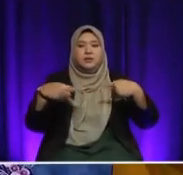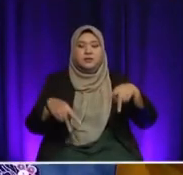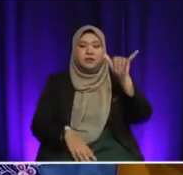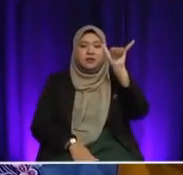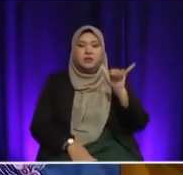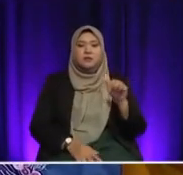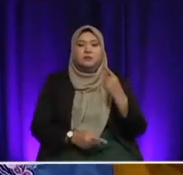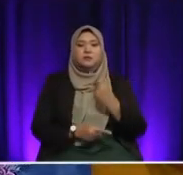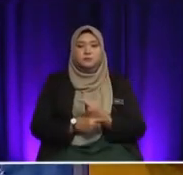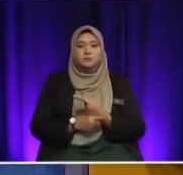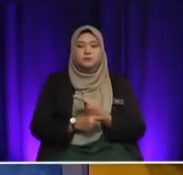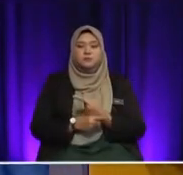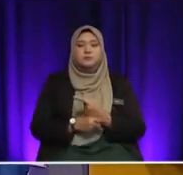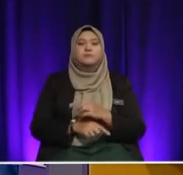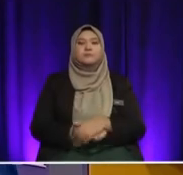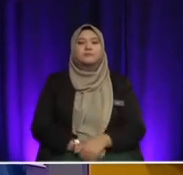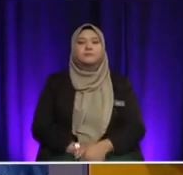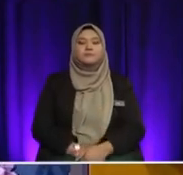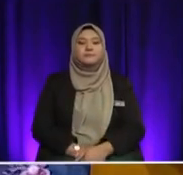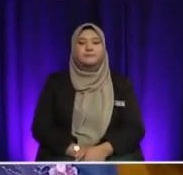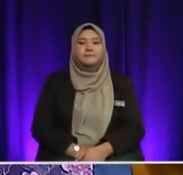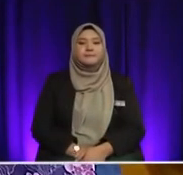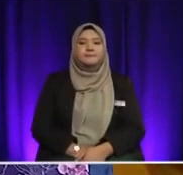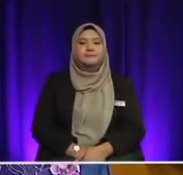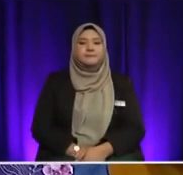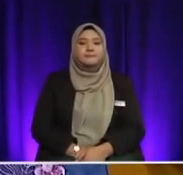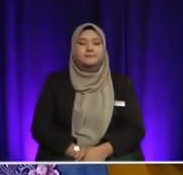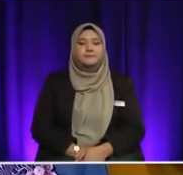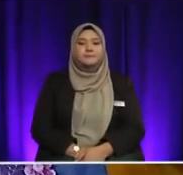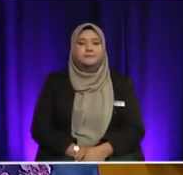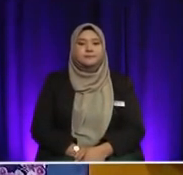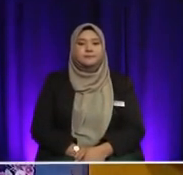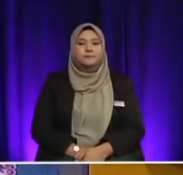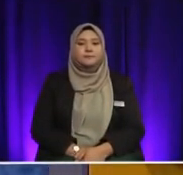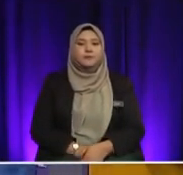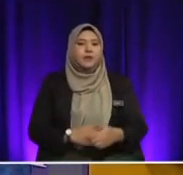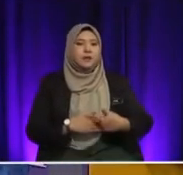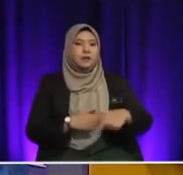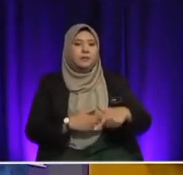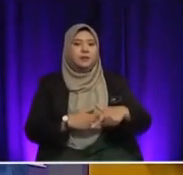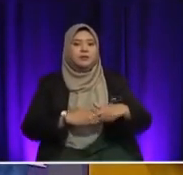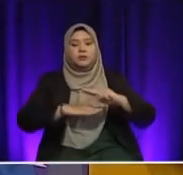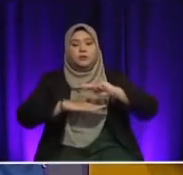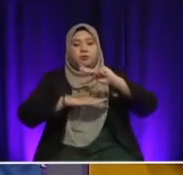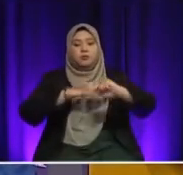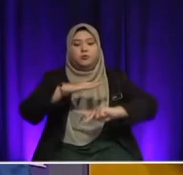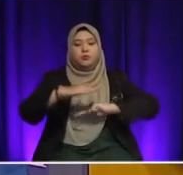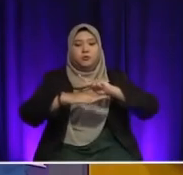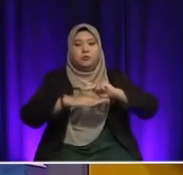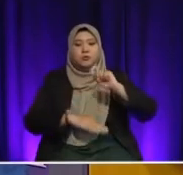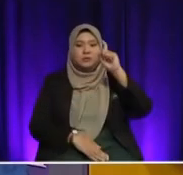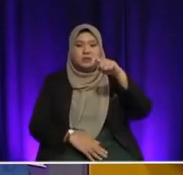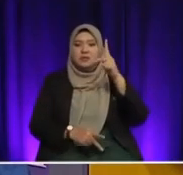vacuum. Baik. Okey. Lepas kita bungkus, kita kena simpan. Sebab sekali lagi, produk